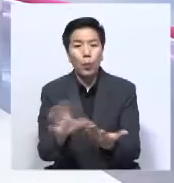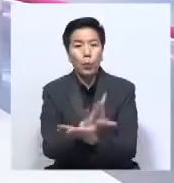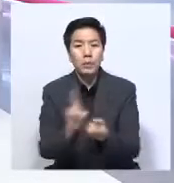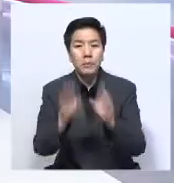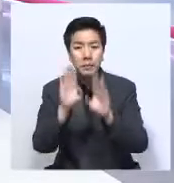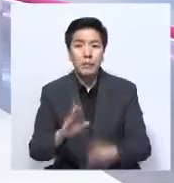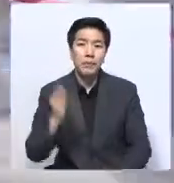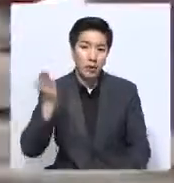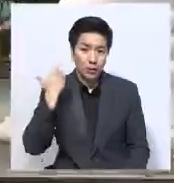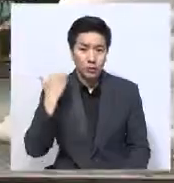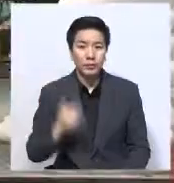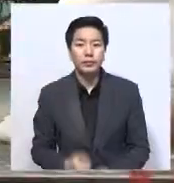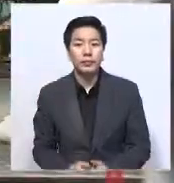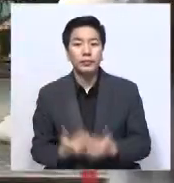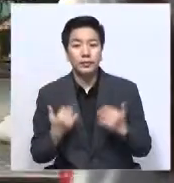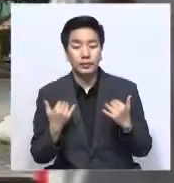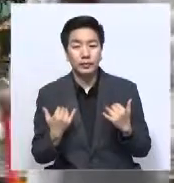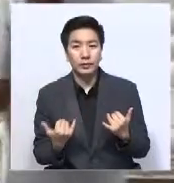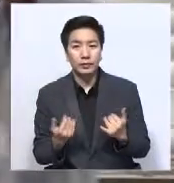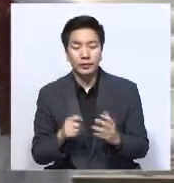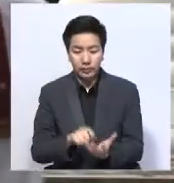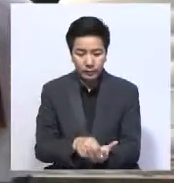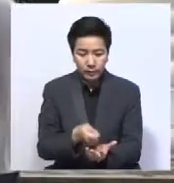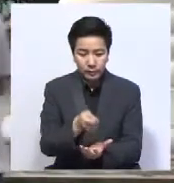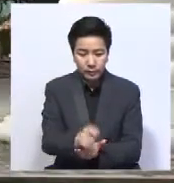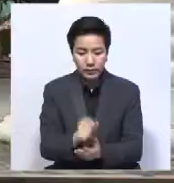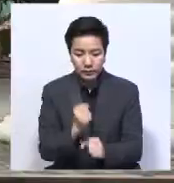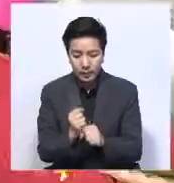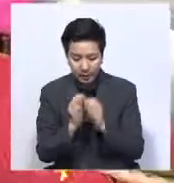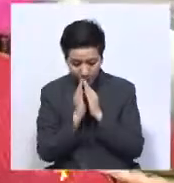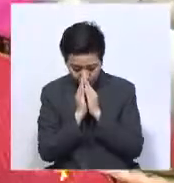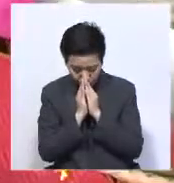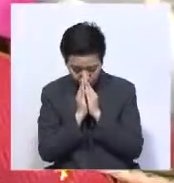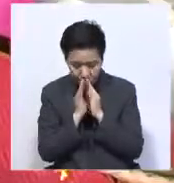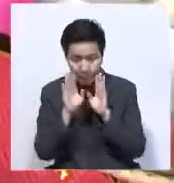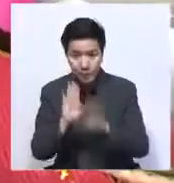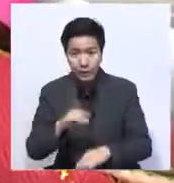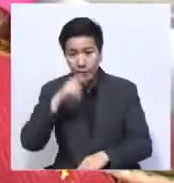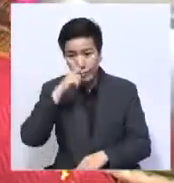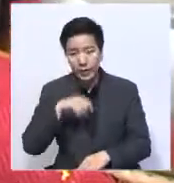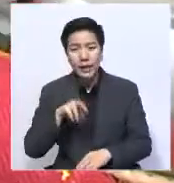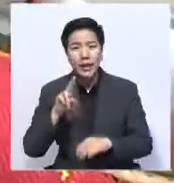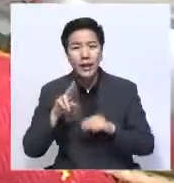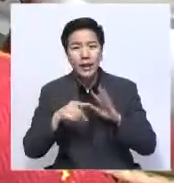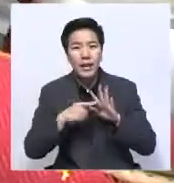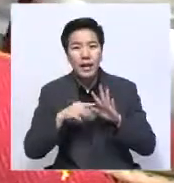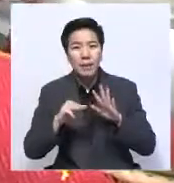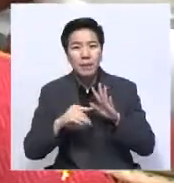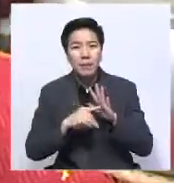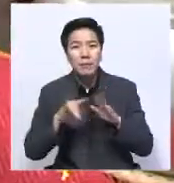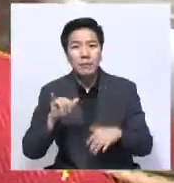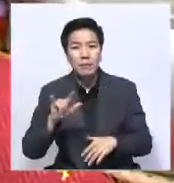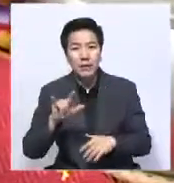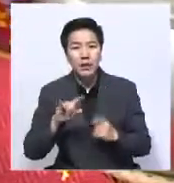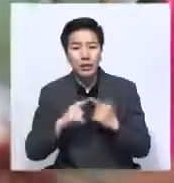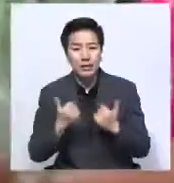ต์แบบดั้งเดิมครับซึ่งบรรยากาศตักบาตรทำบุญเนื่องในวันสงกรานต์ไทยนะครับไทยรามันประจำปี